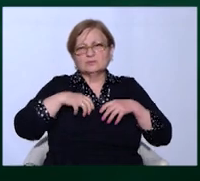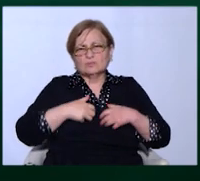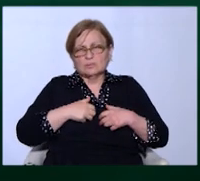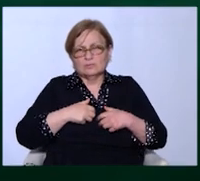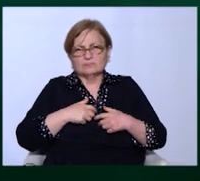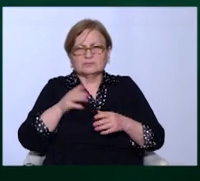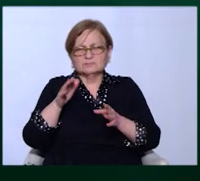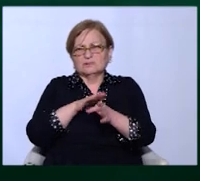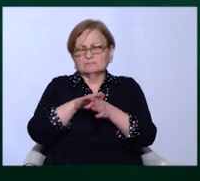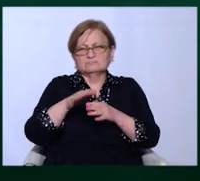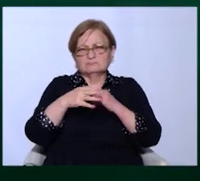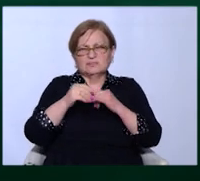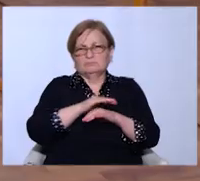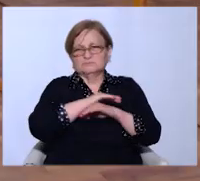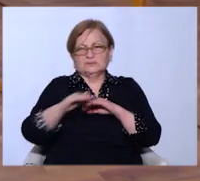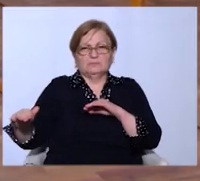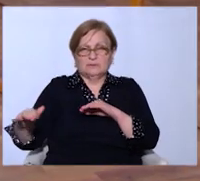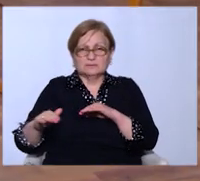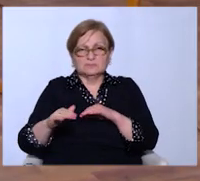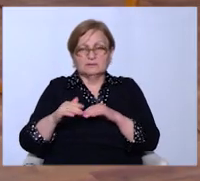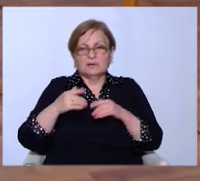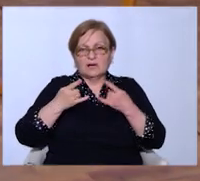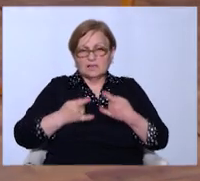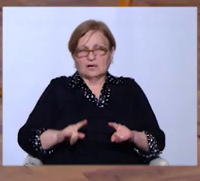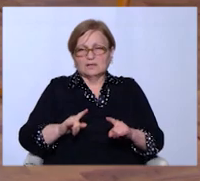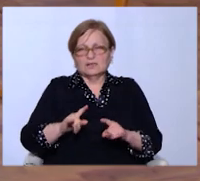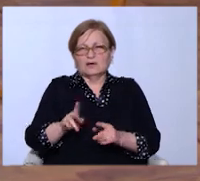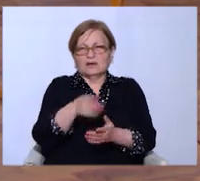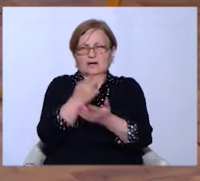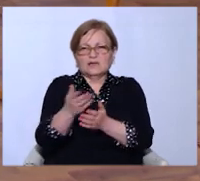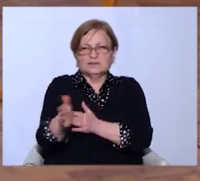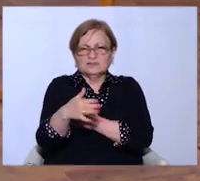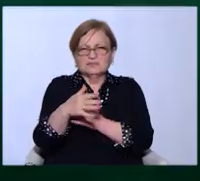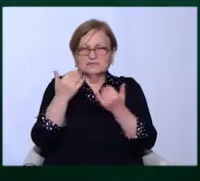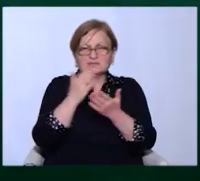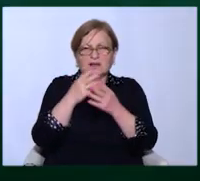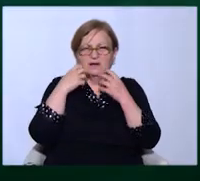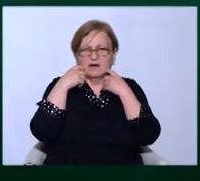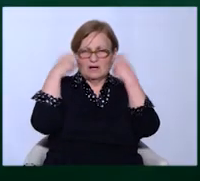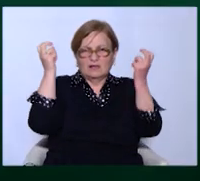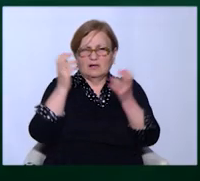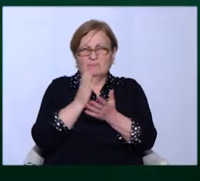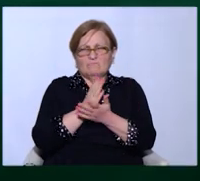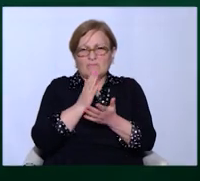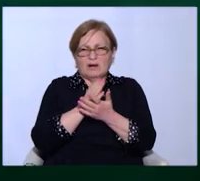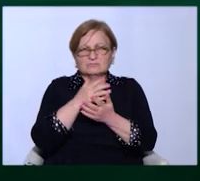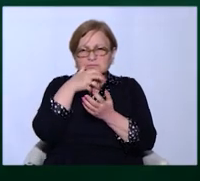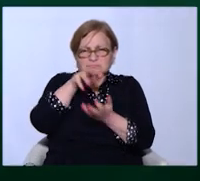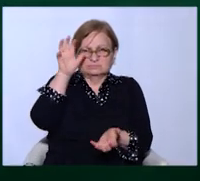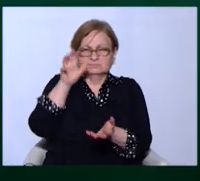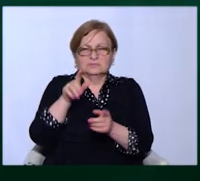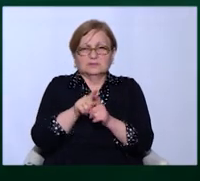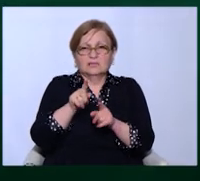მწუხაროცნების დაფარავს მიწა და დავიწყება. გაჩენილი ვარ ქვებზე კალმახი და ახეული მაქვს ლაყუჩები. შემართულია